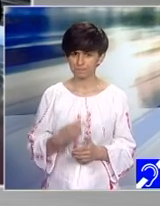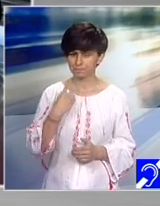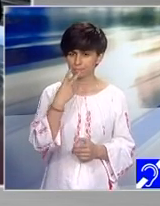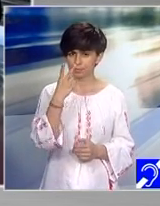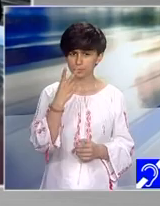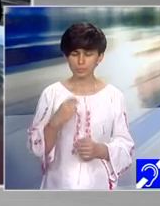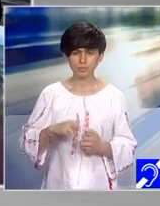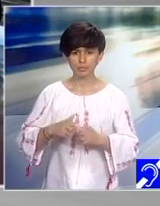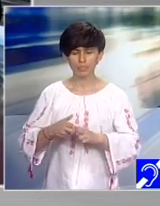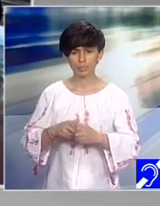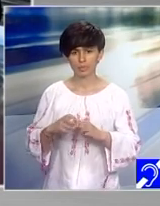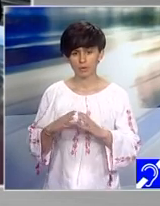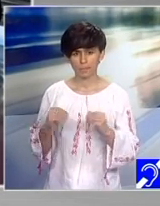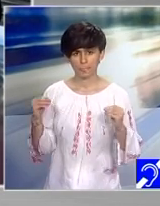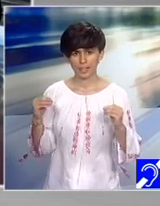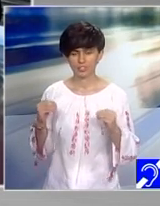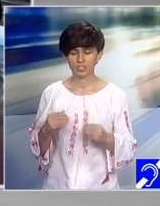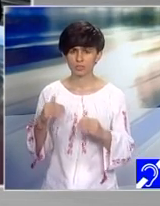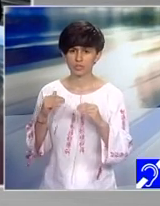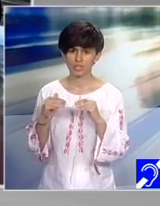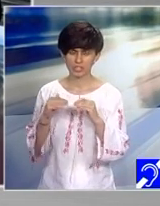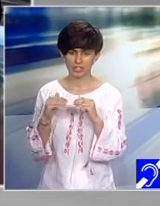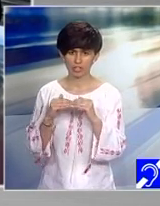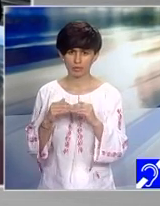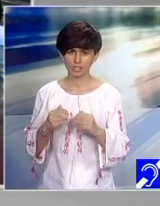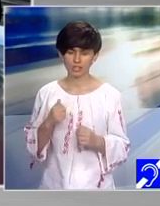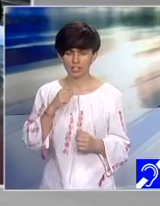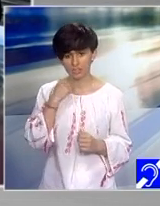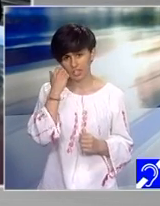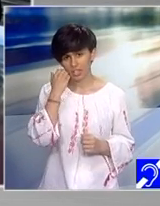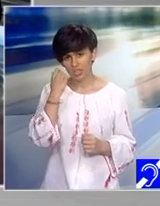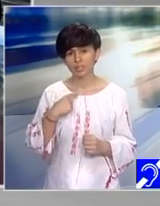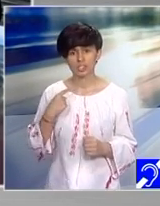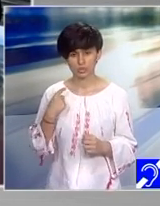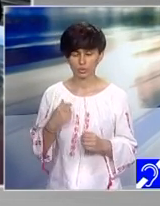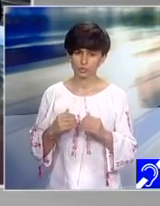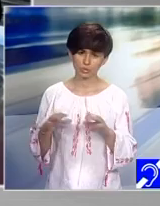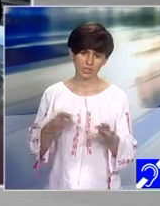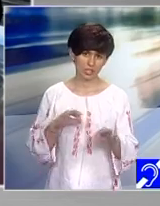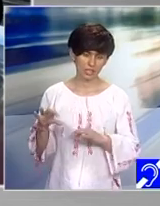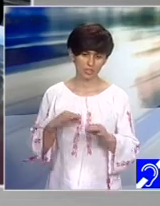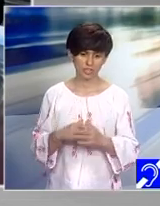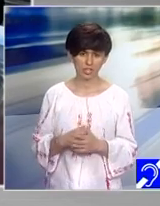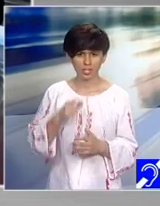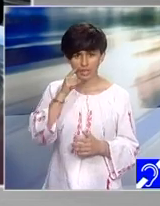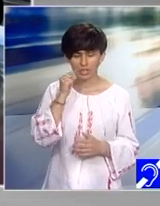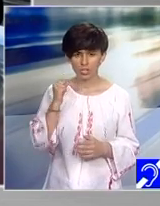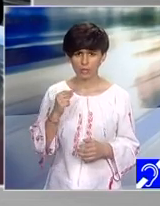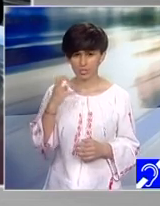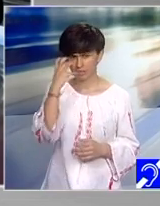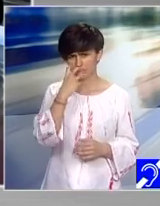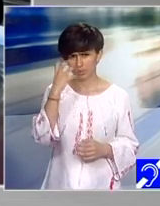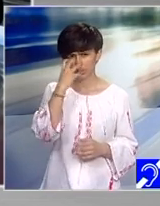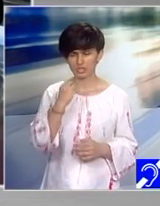sunt alegeri. Au fost alegeri locale și lumea s-a întristat când a văzut că în atâtea locuri au fost aleși primari la